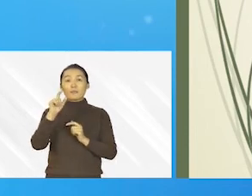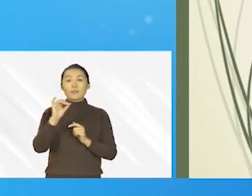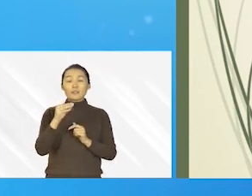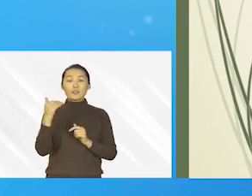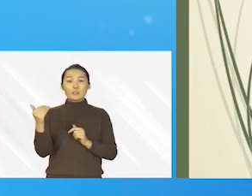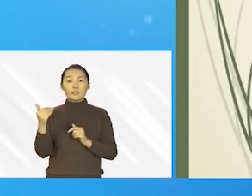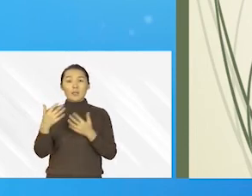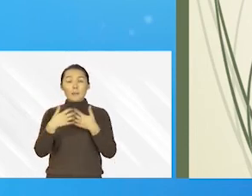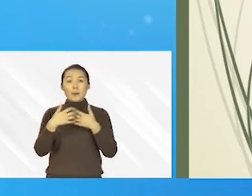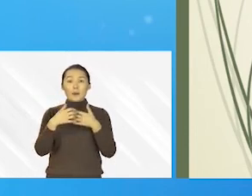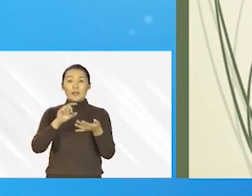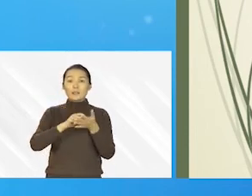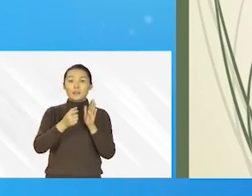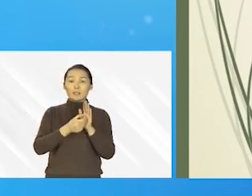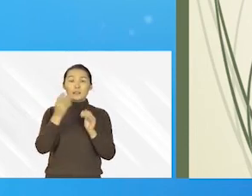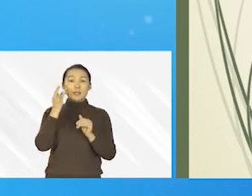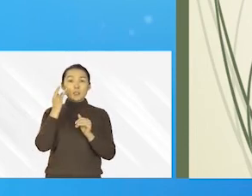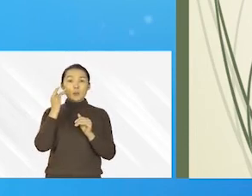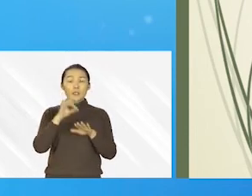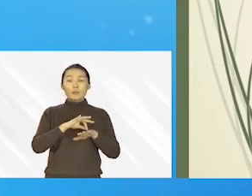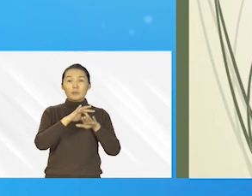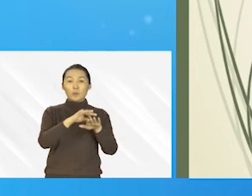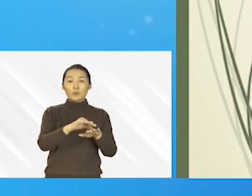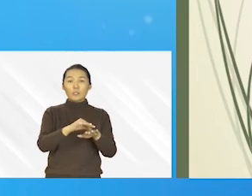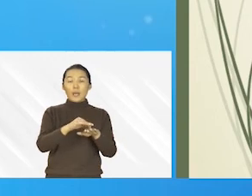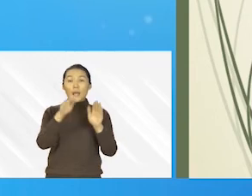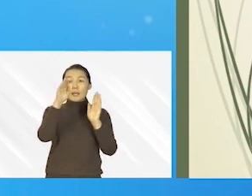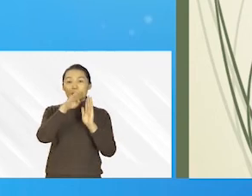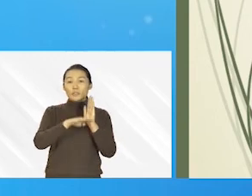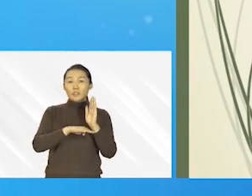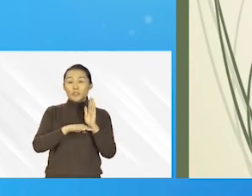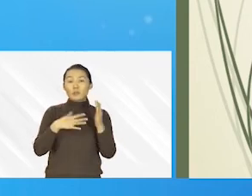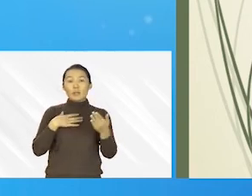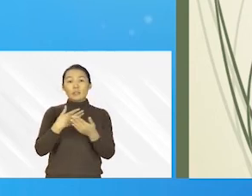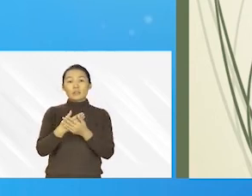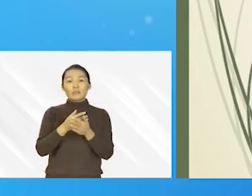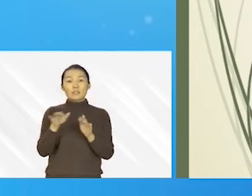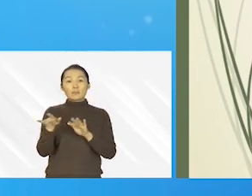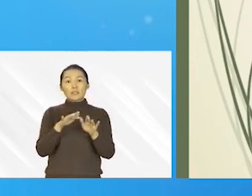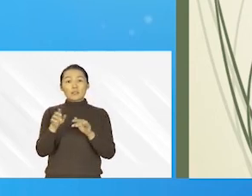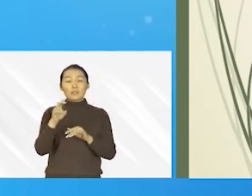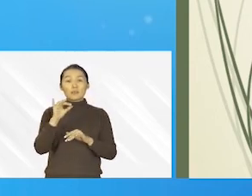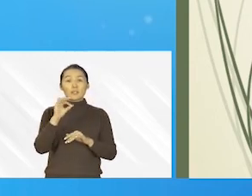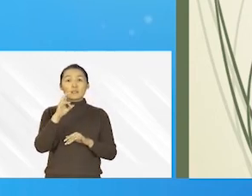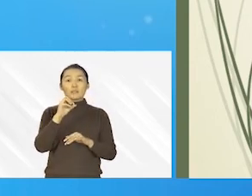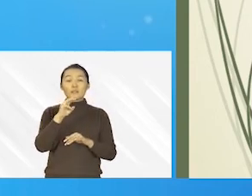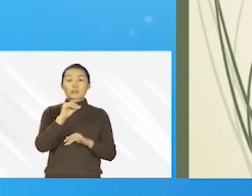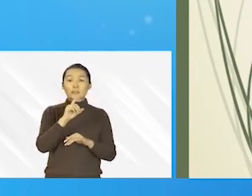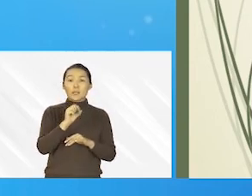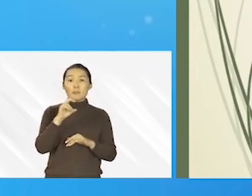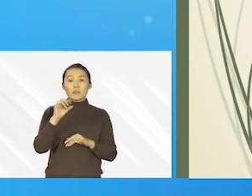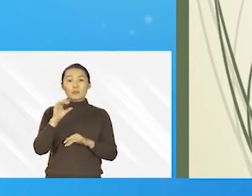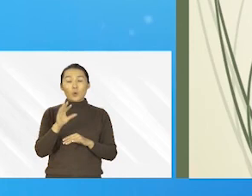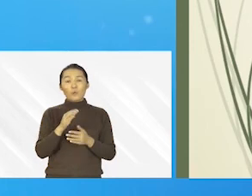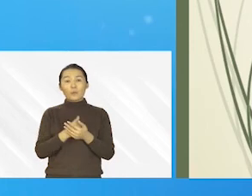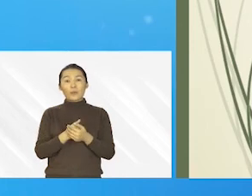аппарате клеток, которые приводят к снижению активности процессов биосинтеза белков. Существенной